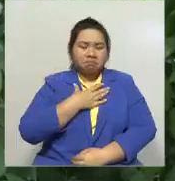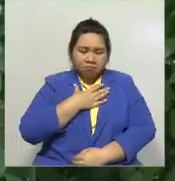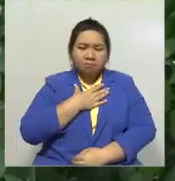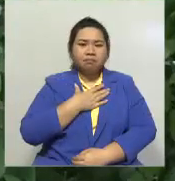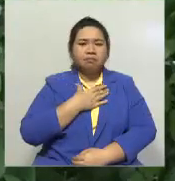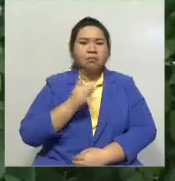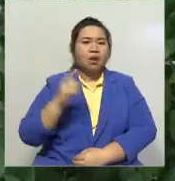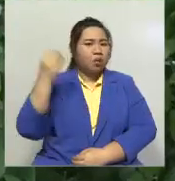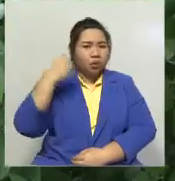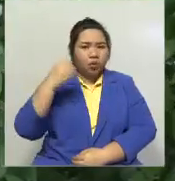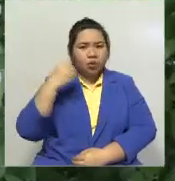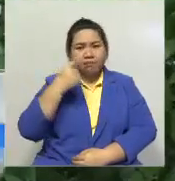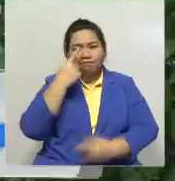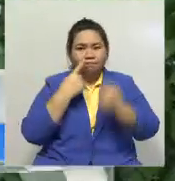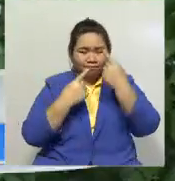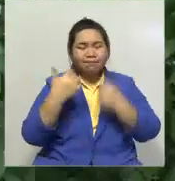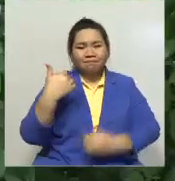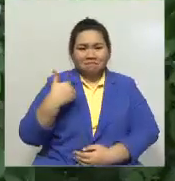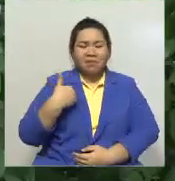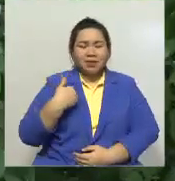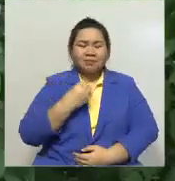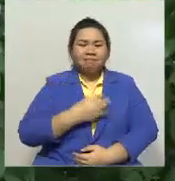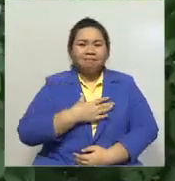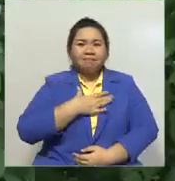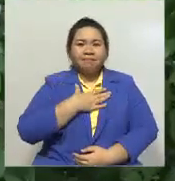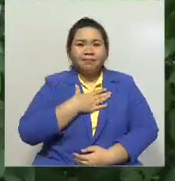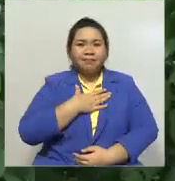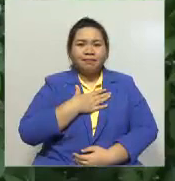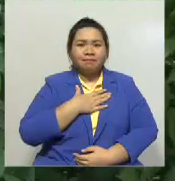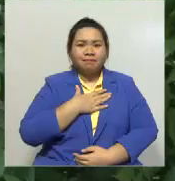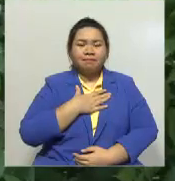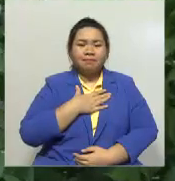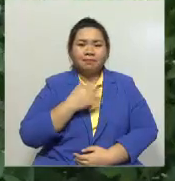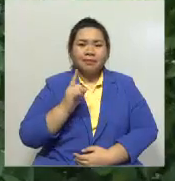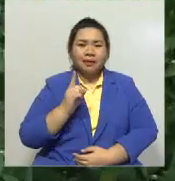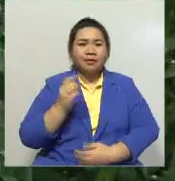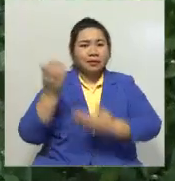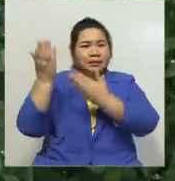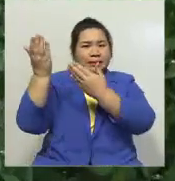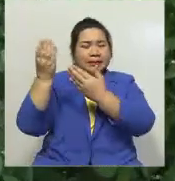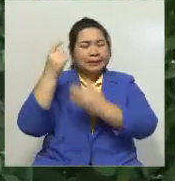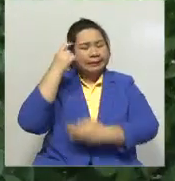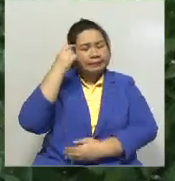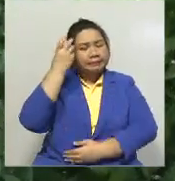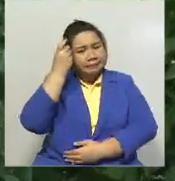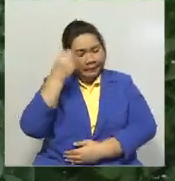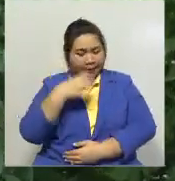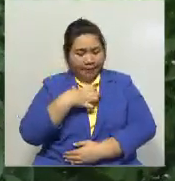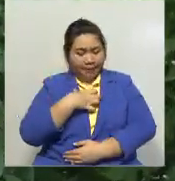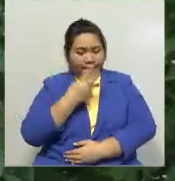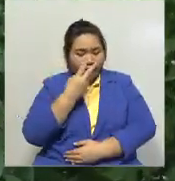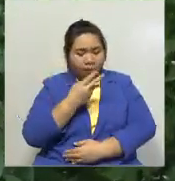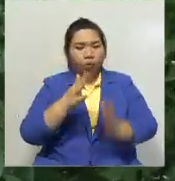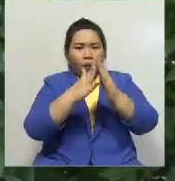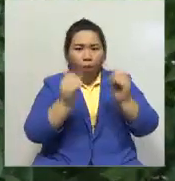าบซึ้งทุกครั้งน้ำตาไหลเราภูมิใจมากที่ท่านคิดความคิดที่มาบูรณะวัดต่